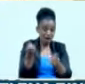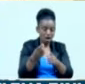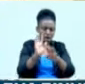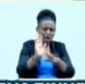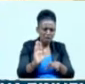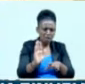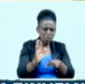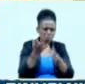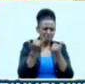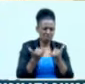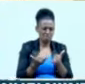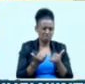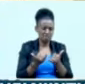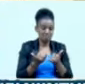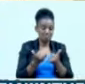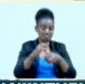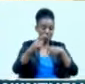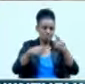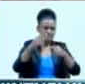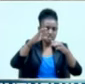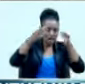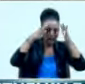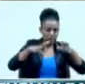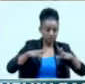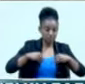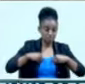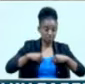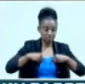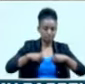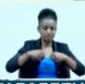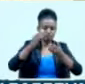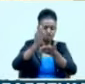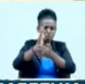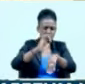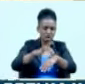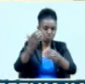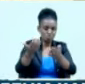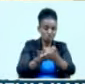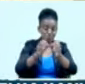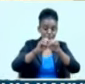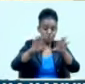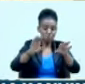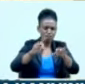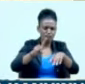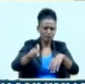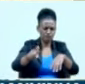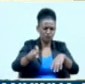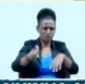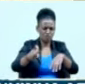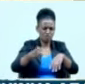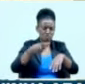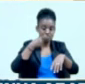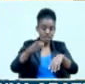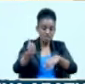Ariko muri iki gihe reka dukomeze twiyemeze gukomeza gukumira ubwandu bushya n'ikwirakwira rya virusi aho